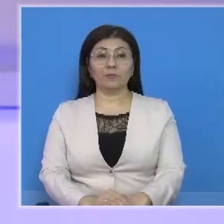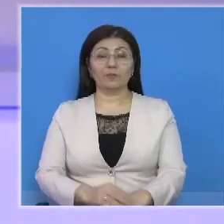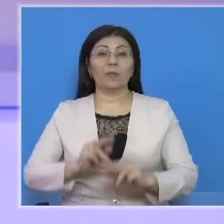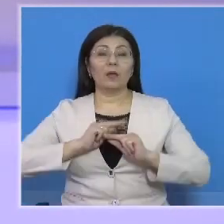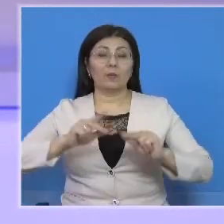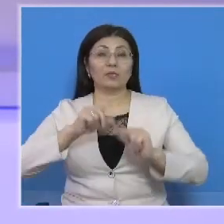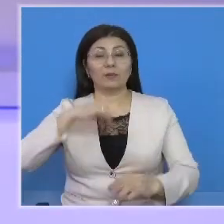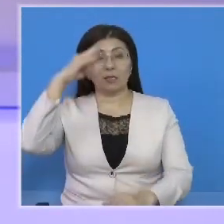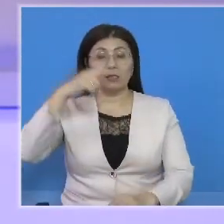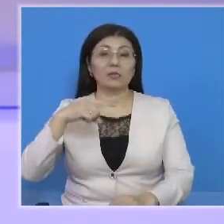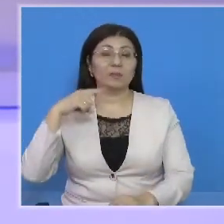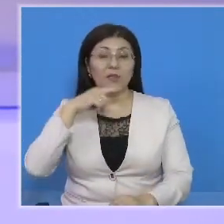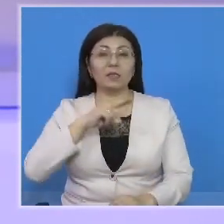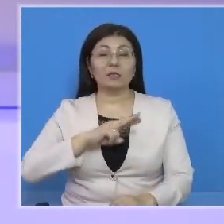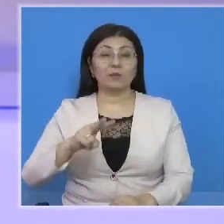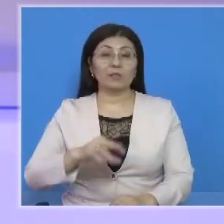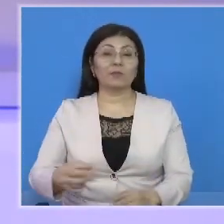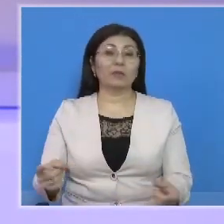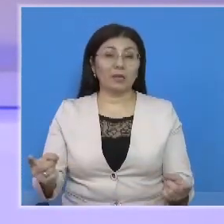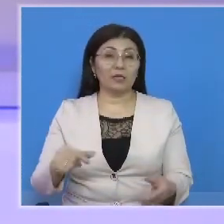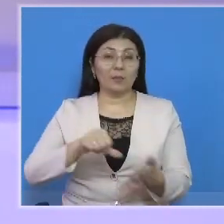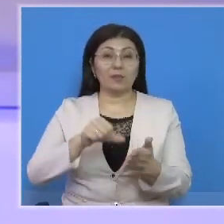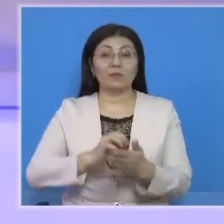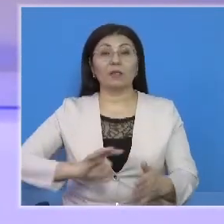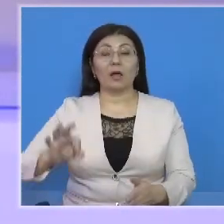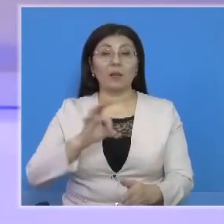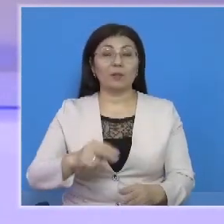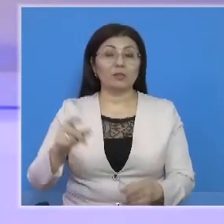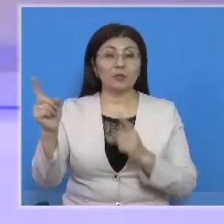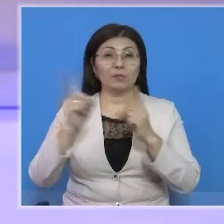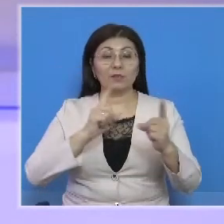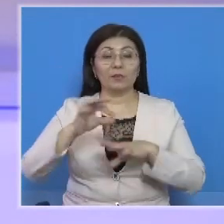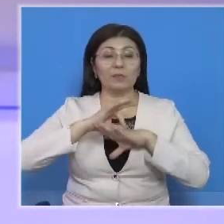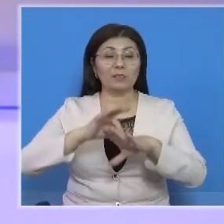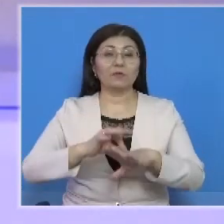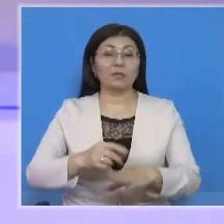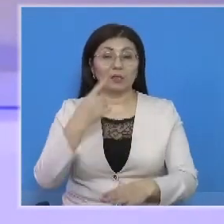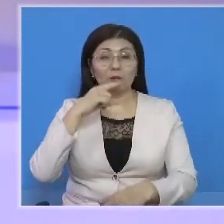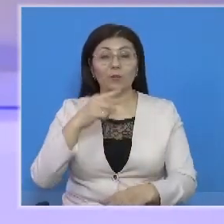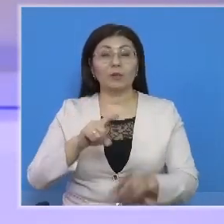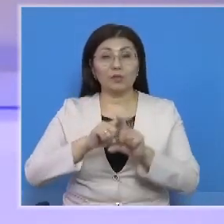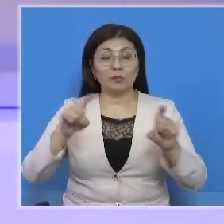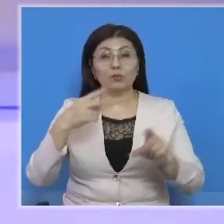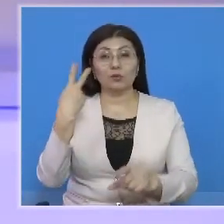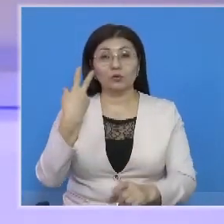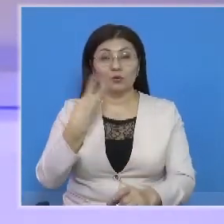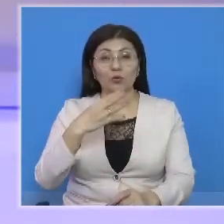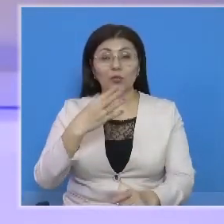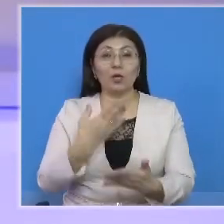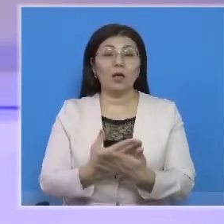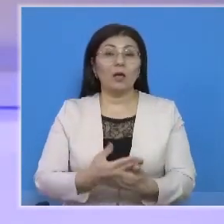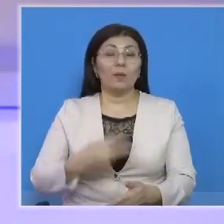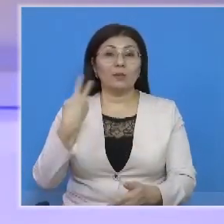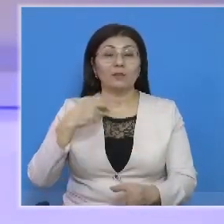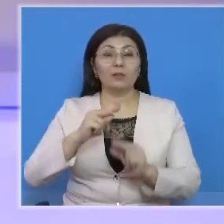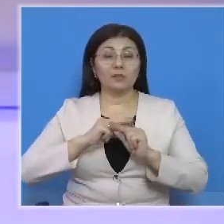преподаватели казахского языка и литературы приняли участие в областном семинаре прошедшем на базе средней школы номер 40 около